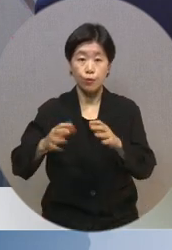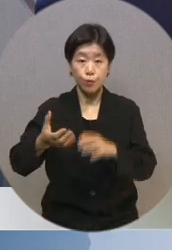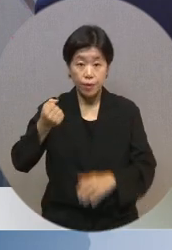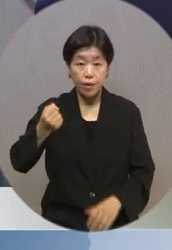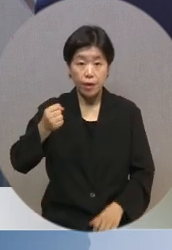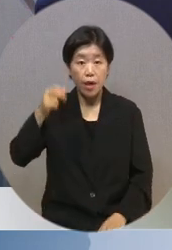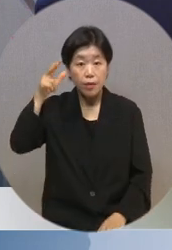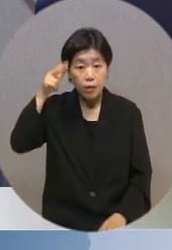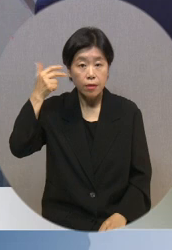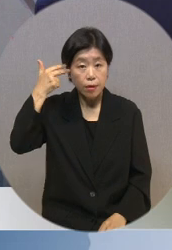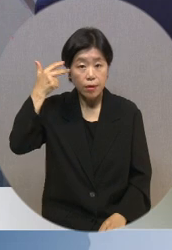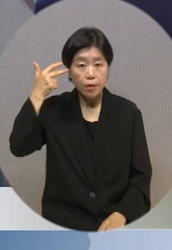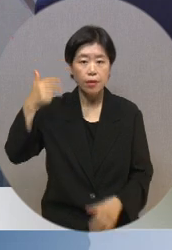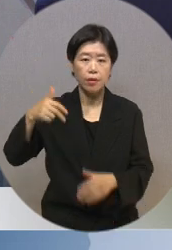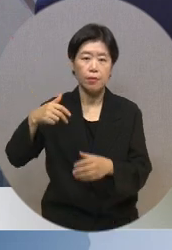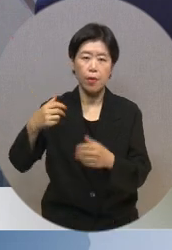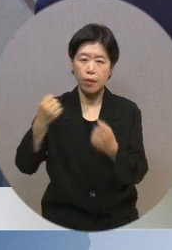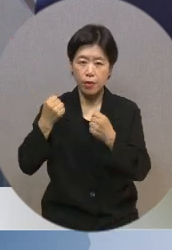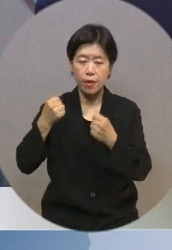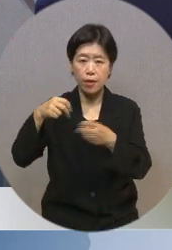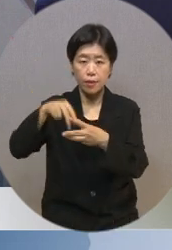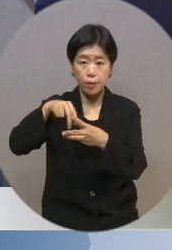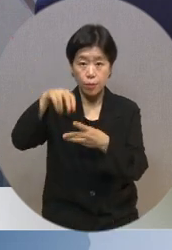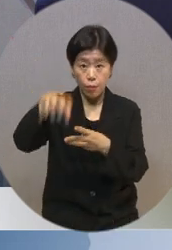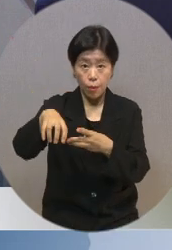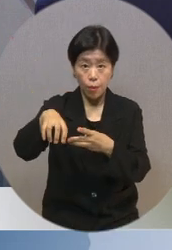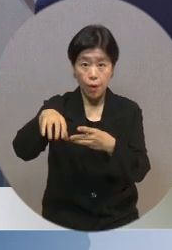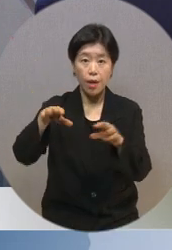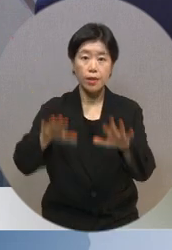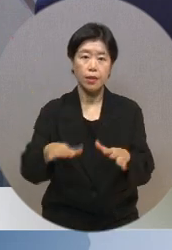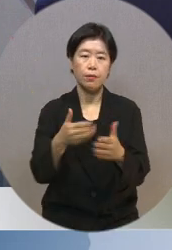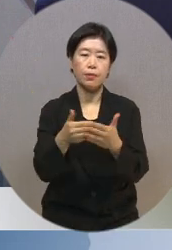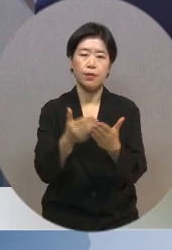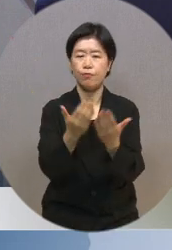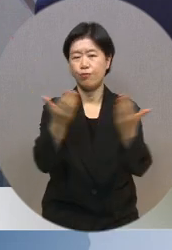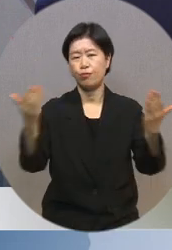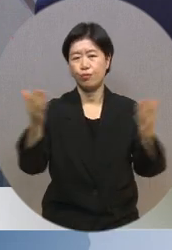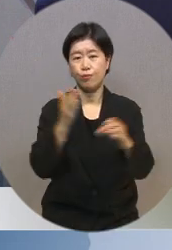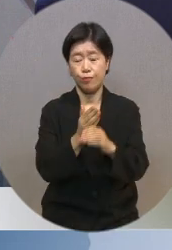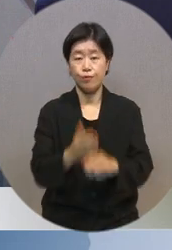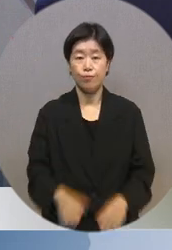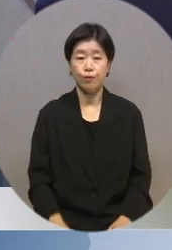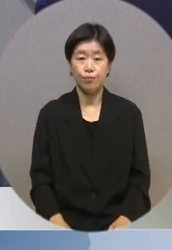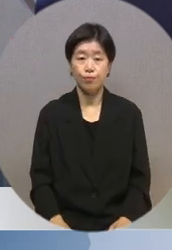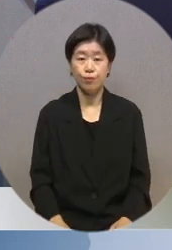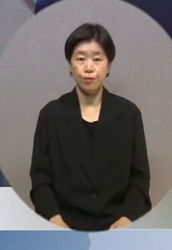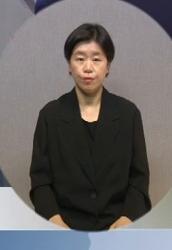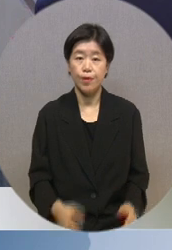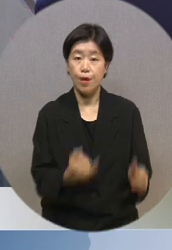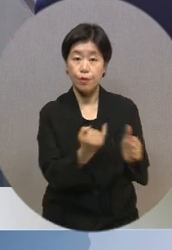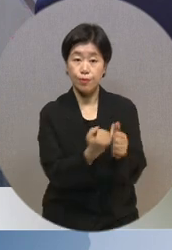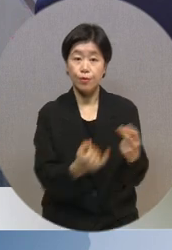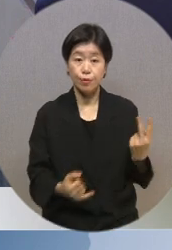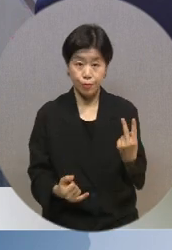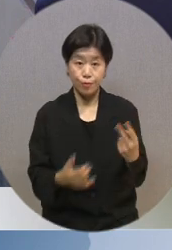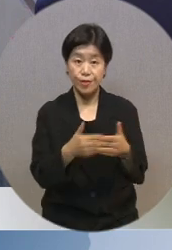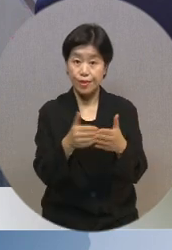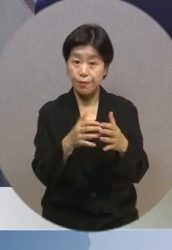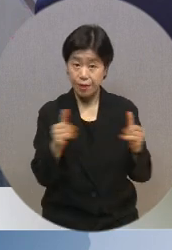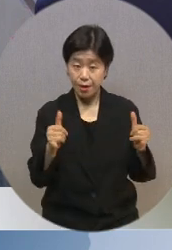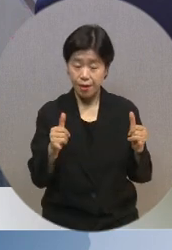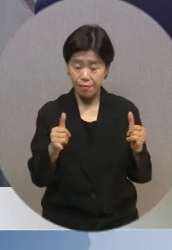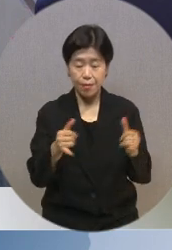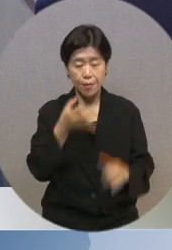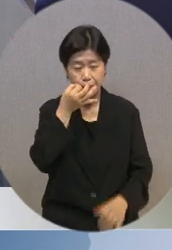국립정신건강센터에서 12점의 작품을 전시하고 있는데요. 정신장애 부부이자 작가인 이형균, 최진희 씨를